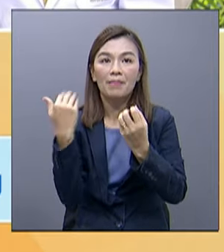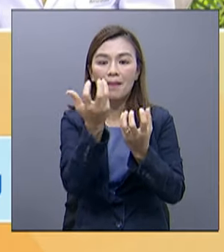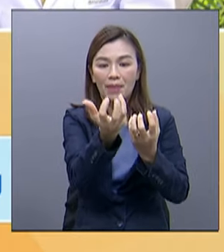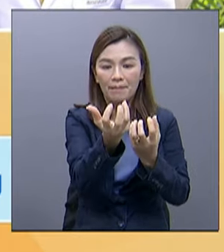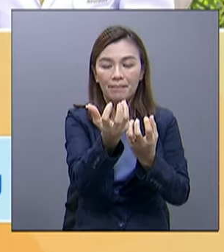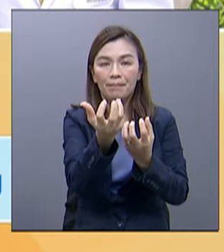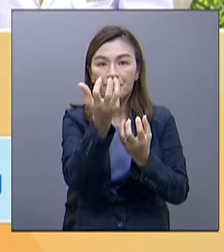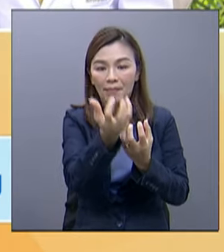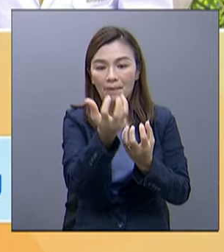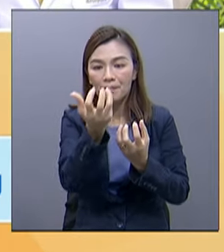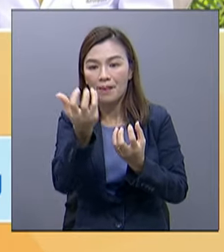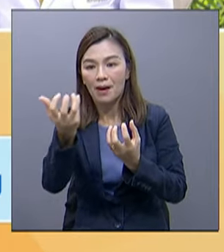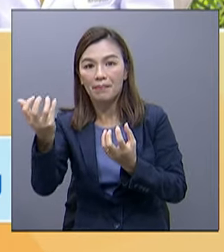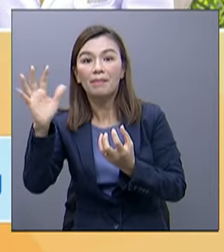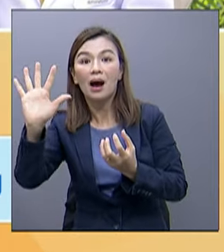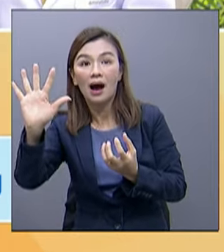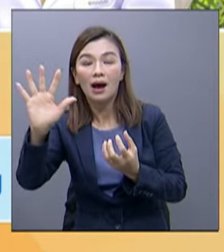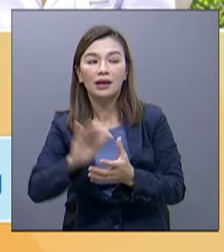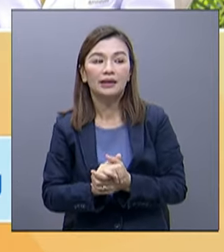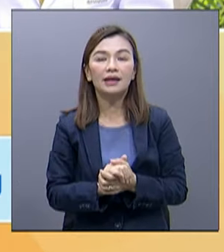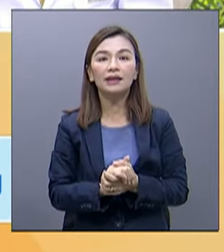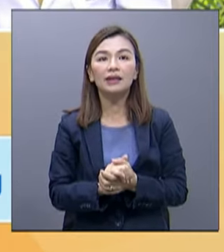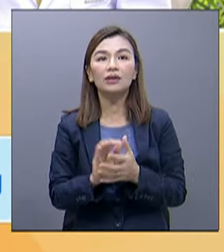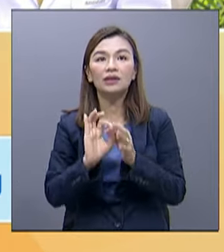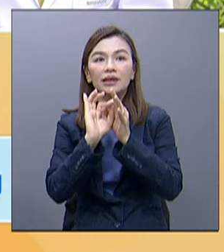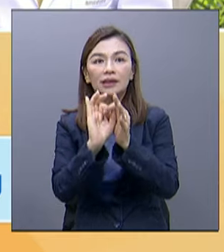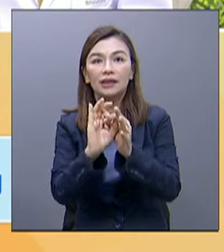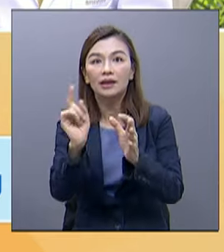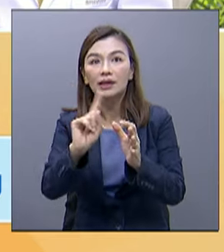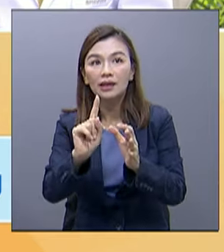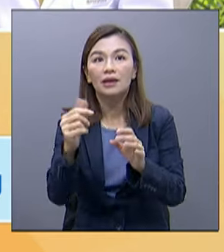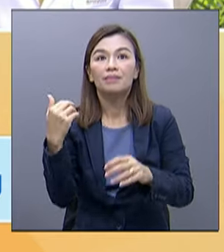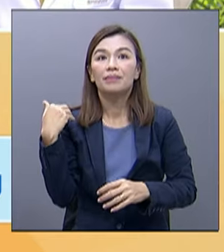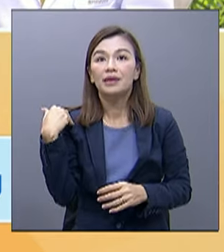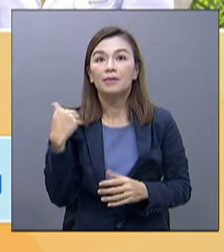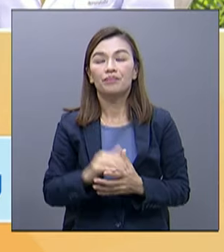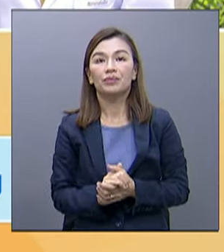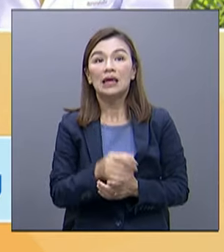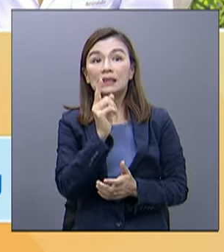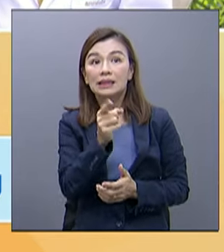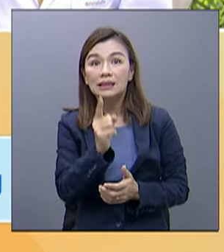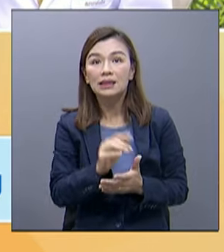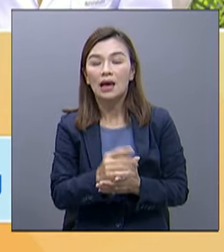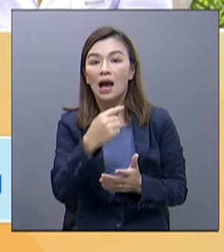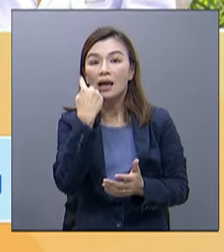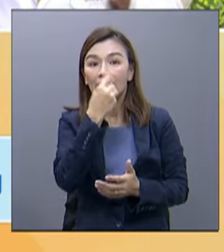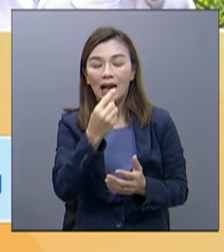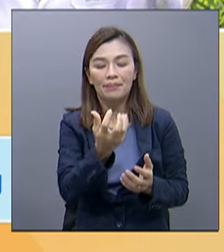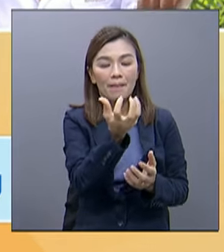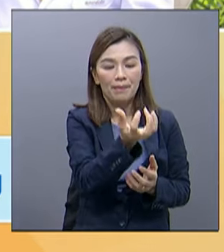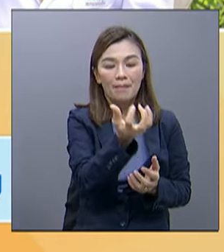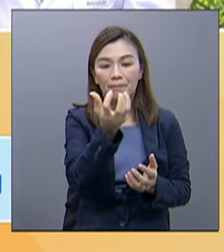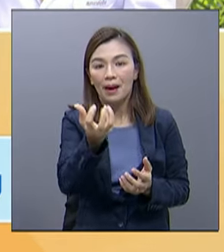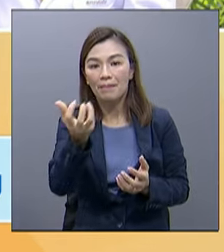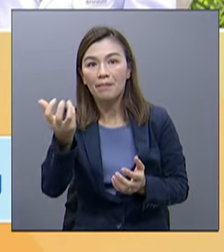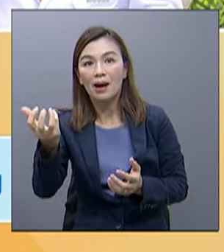อันนี้เราทำหรือยังเออถูกมั้ยฮะถ้าเราทำตรงนี้แล้วไม่ต้องไปเสริมอะไรหรอกเออเพราะตรงนี้เนี่ยคนที่กินมากกว่า 5ฝ่ามือเทียบกับคนที่